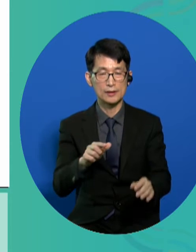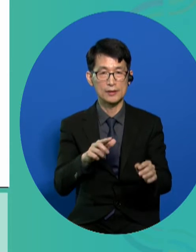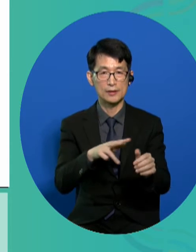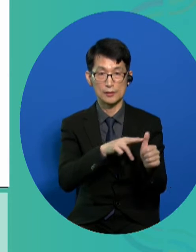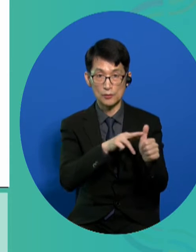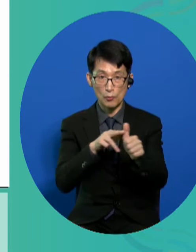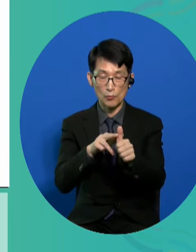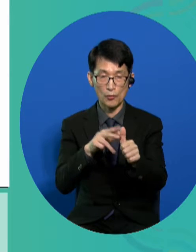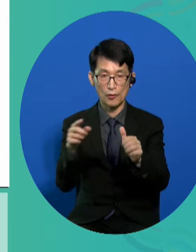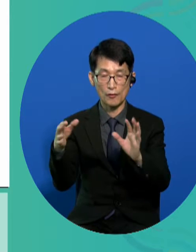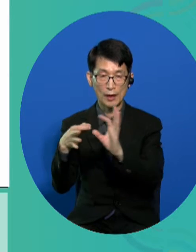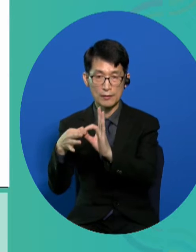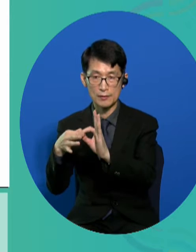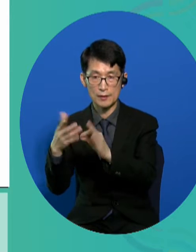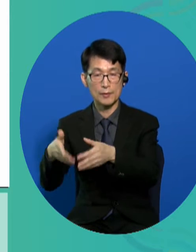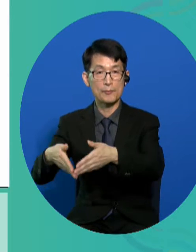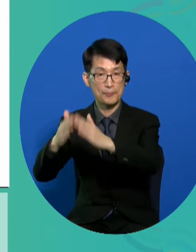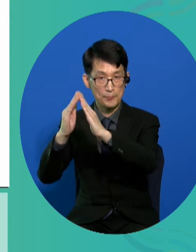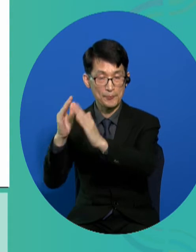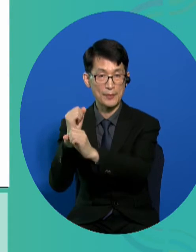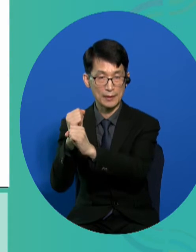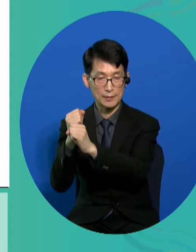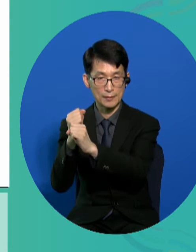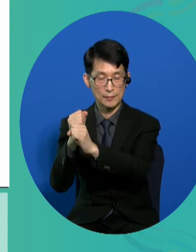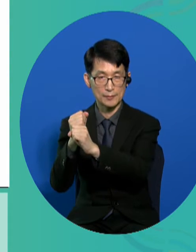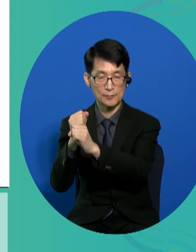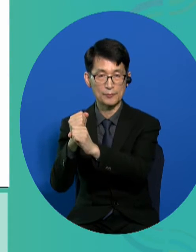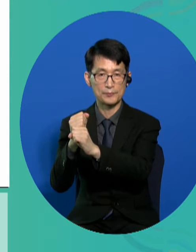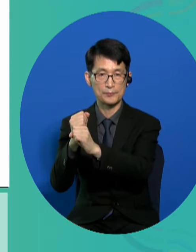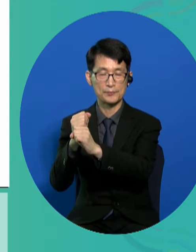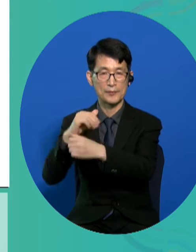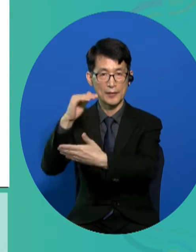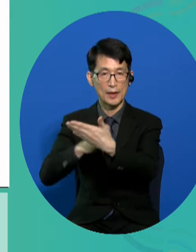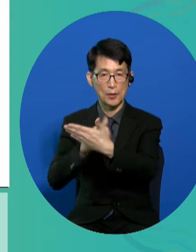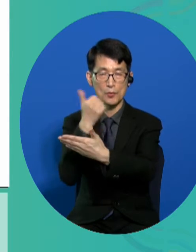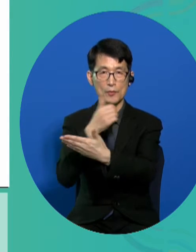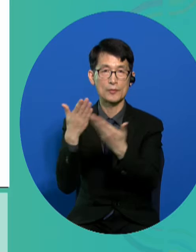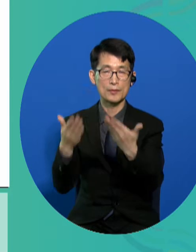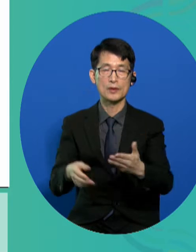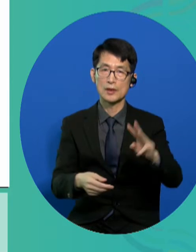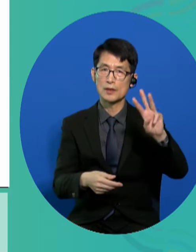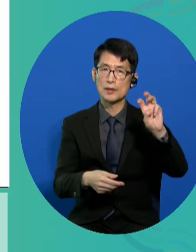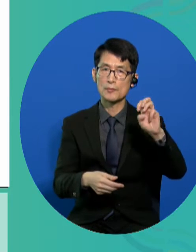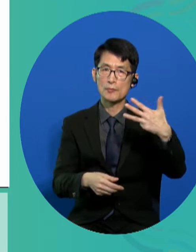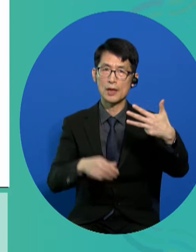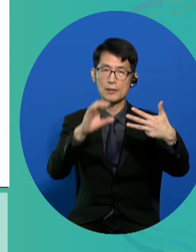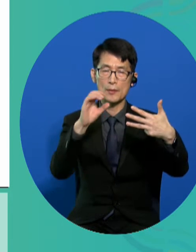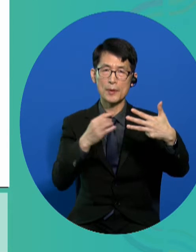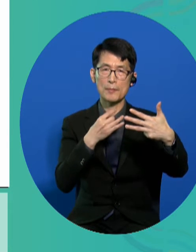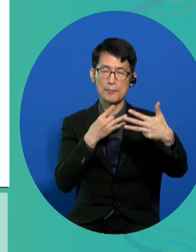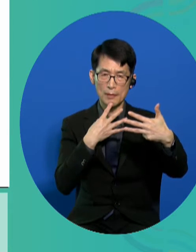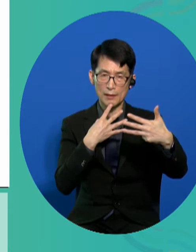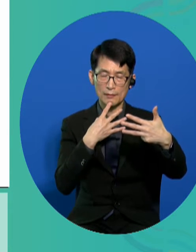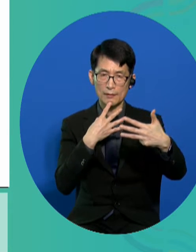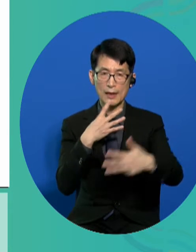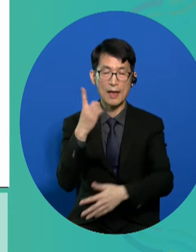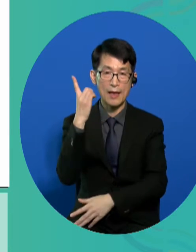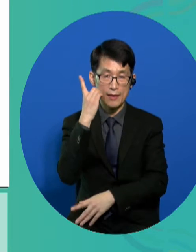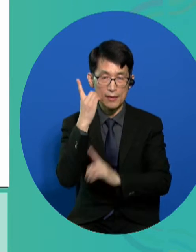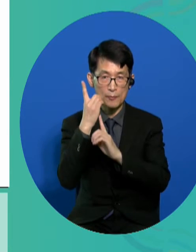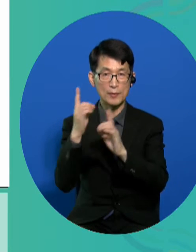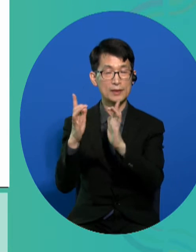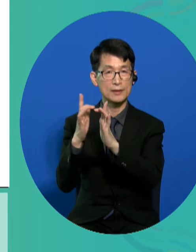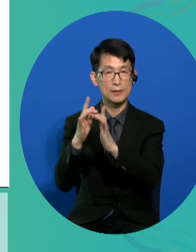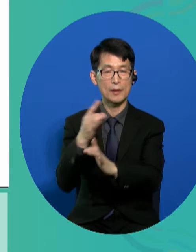ICT4R.org라는 포털을 만들었습니다. 제 발표 말미에 링크를 다시 소개해 드리겠습니다. 38% 국가만이 모바일 기술의 접근성을 지원하는